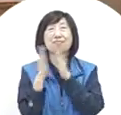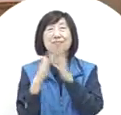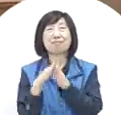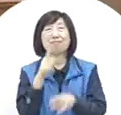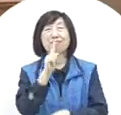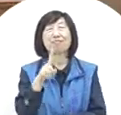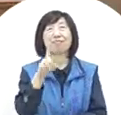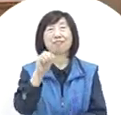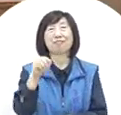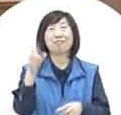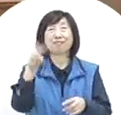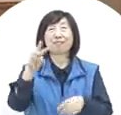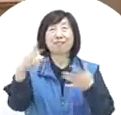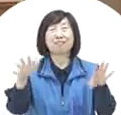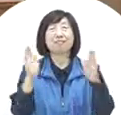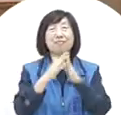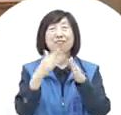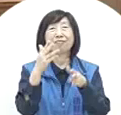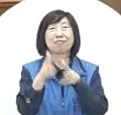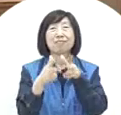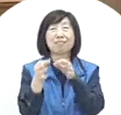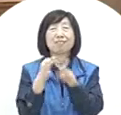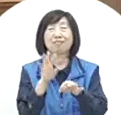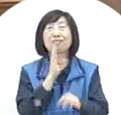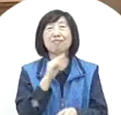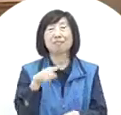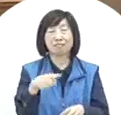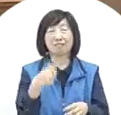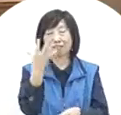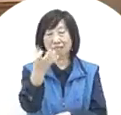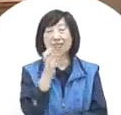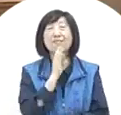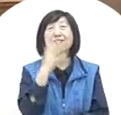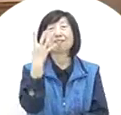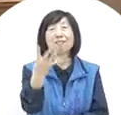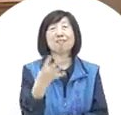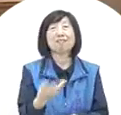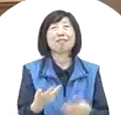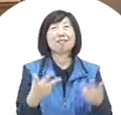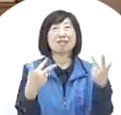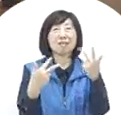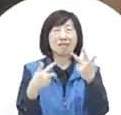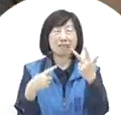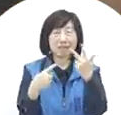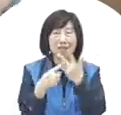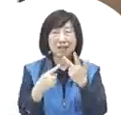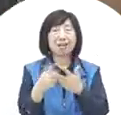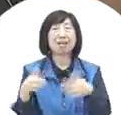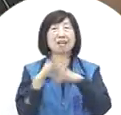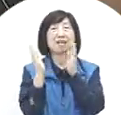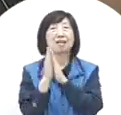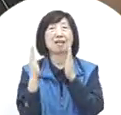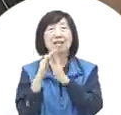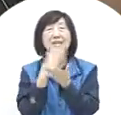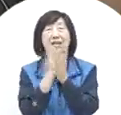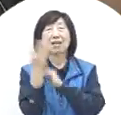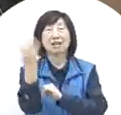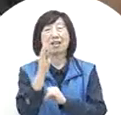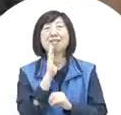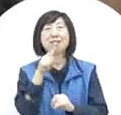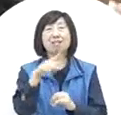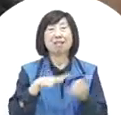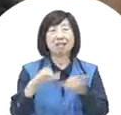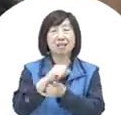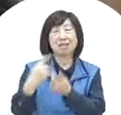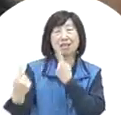13000多家的厂商，大部分都是四大超商。 包议员，这已经是我们跟全国比起来最特殊的地方，我们可以跨地域，